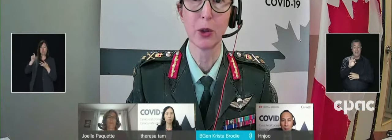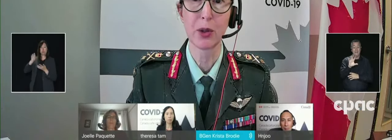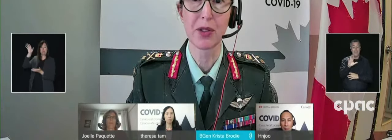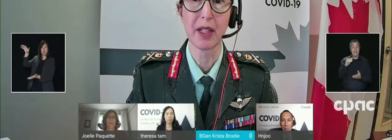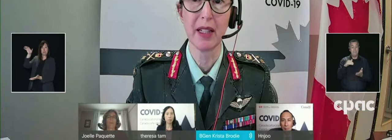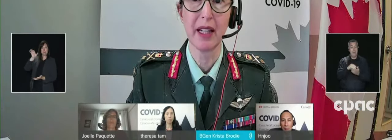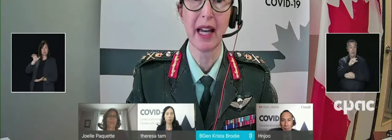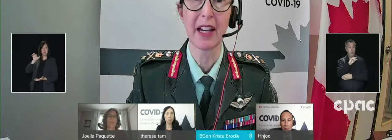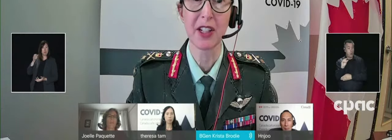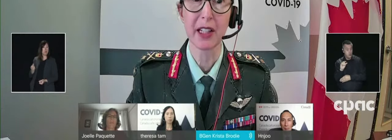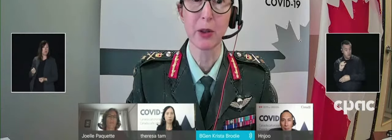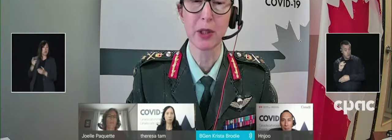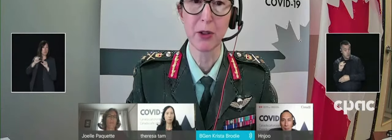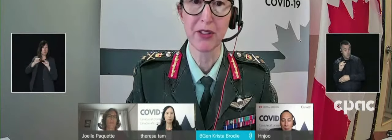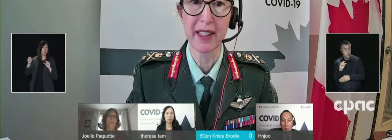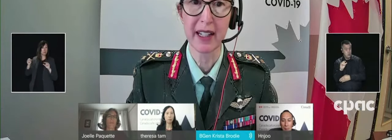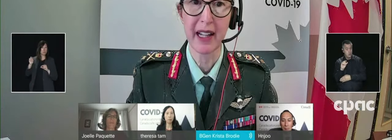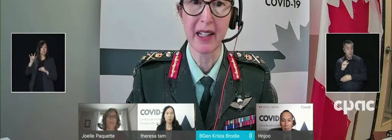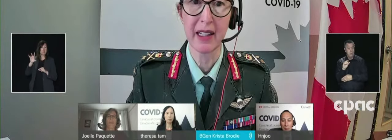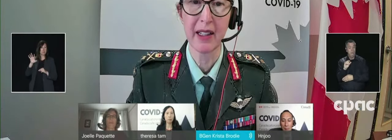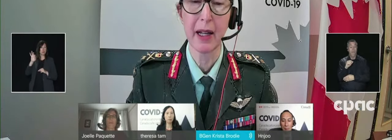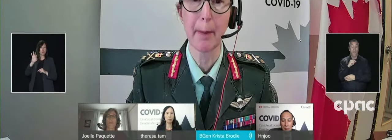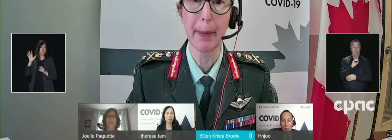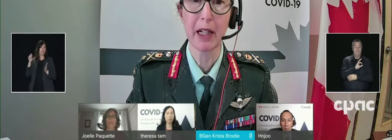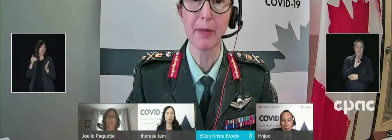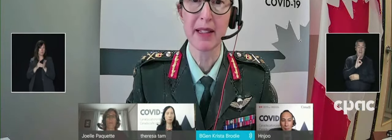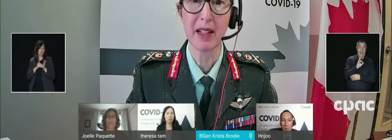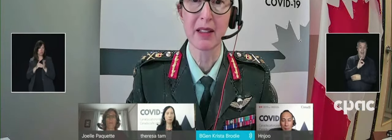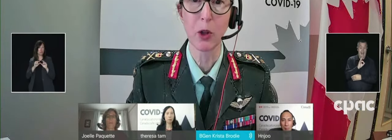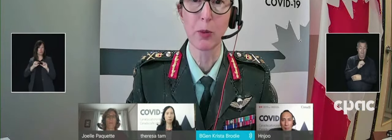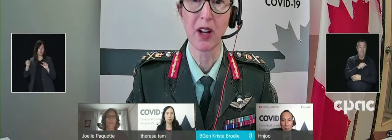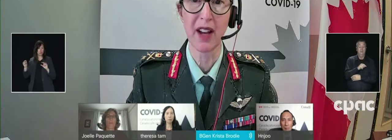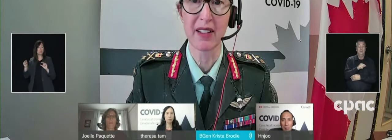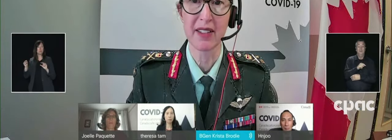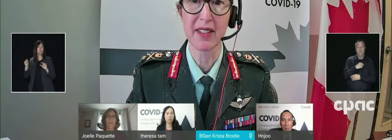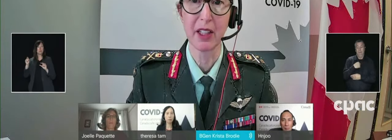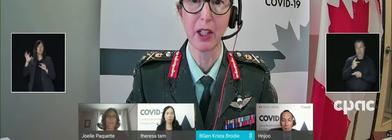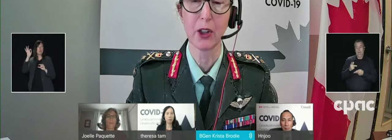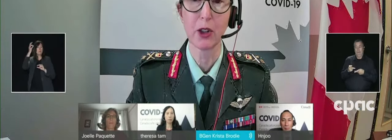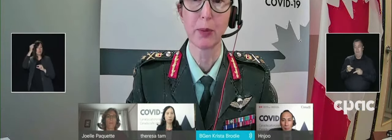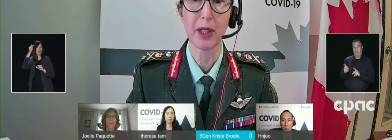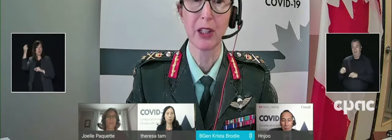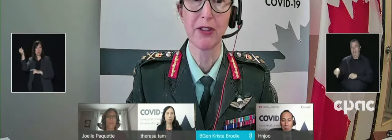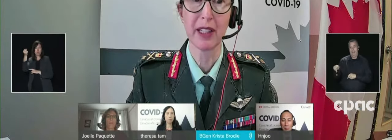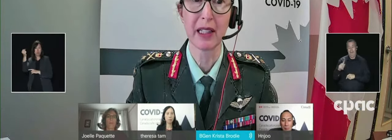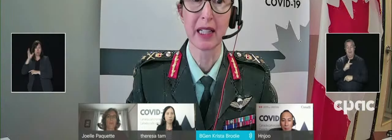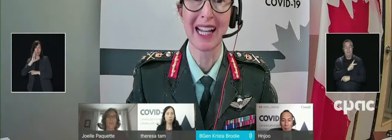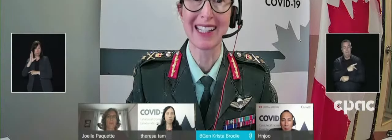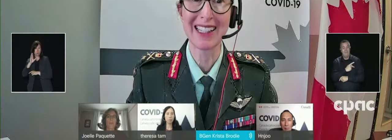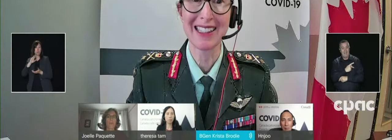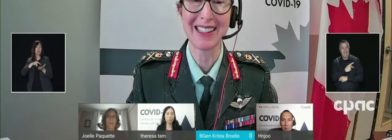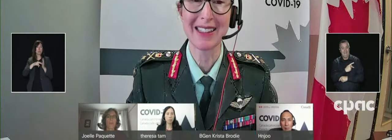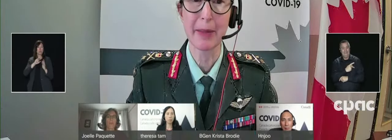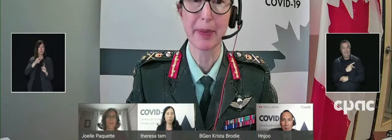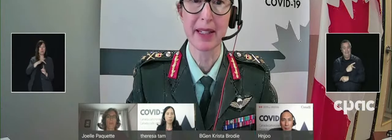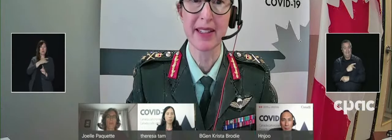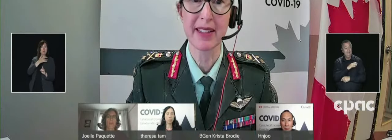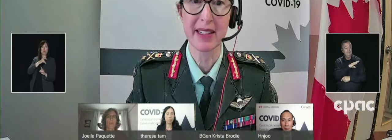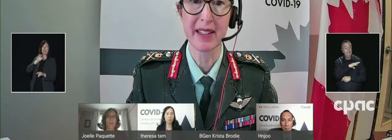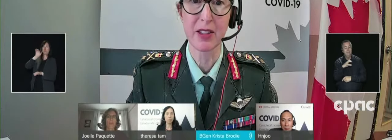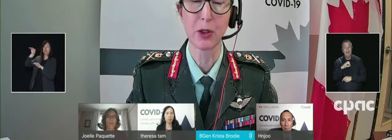795 000 doses à gérer au niveau fédéral, permettant aux provinces de prélever la